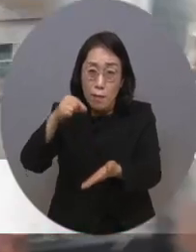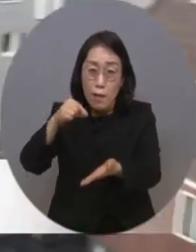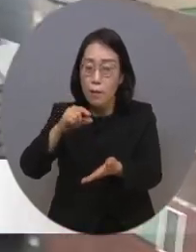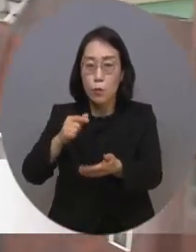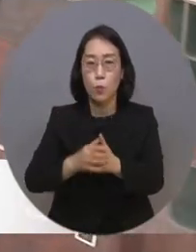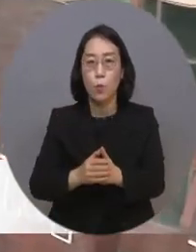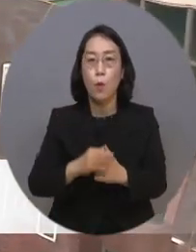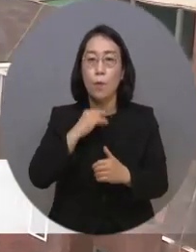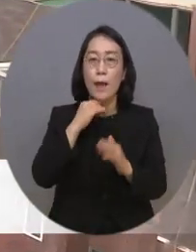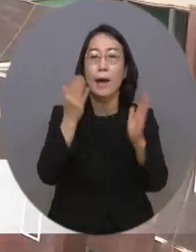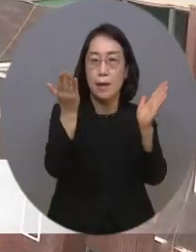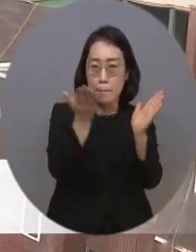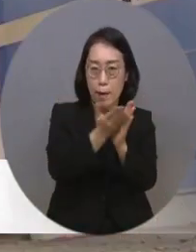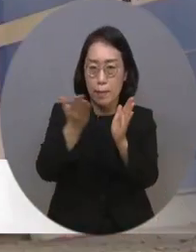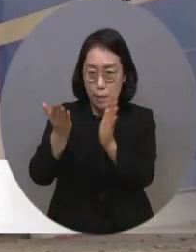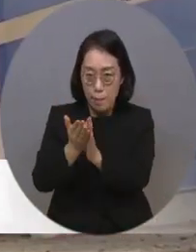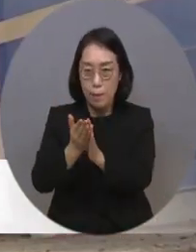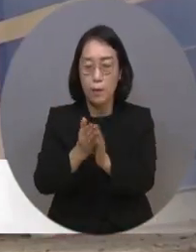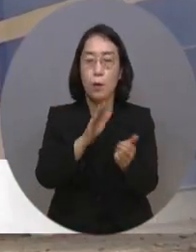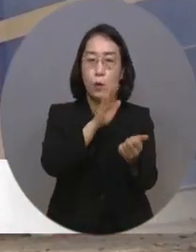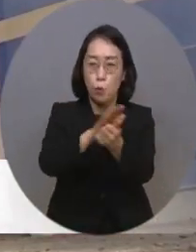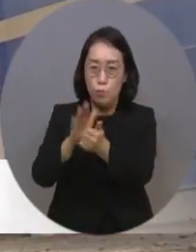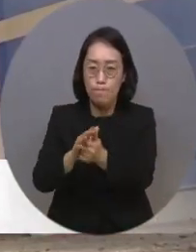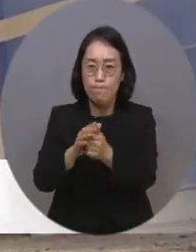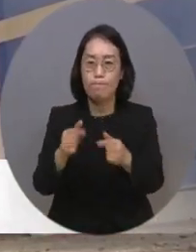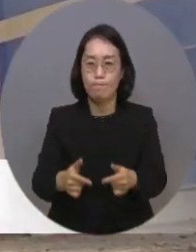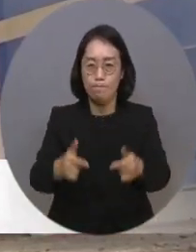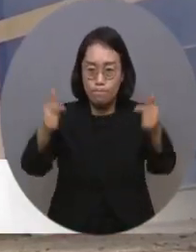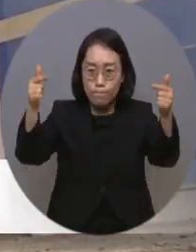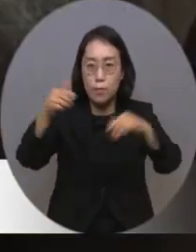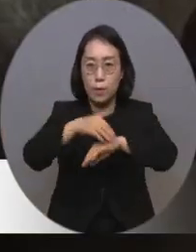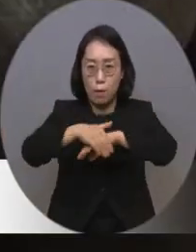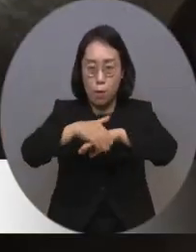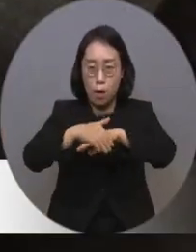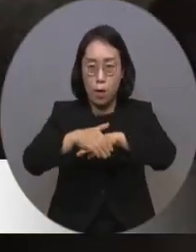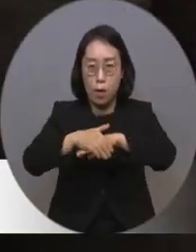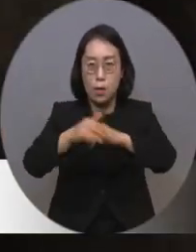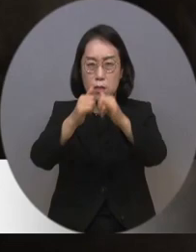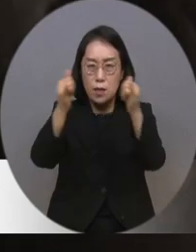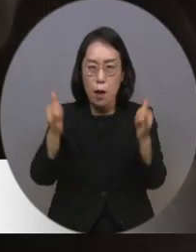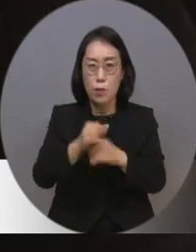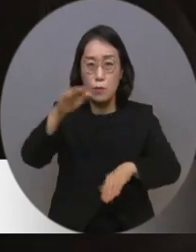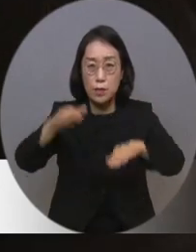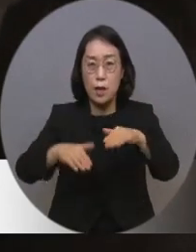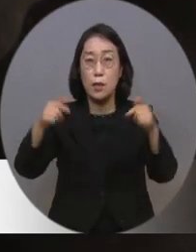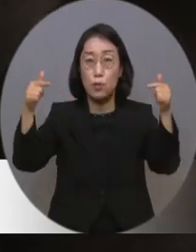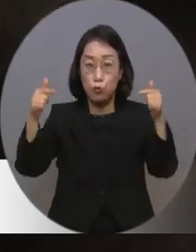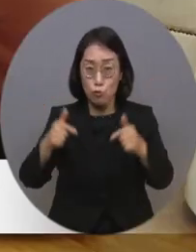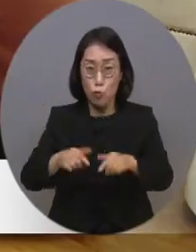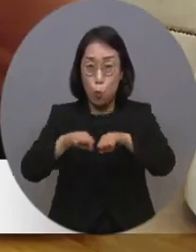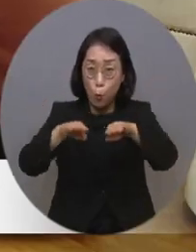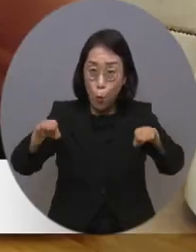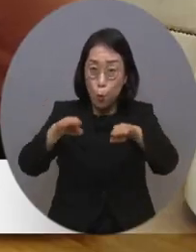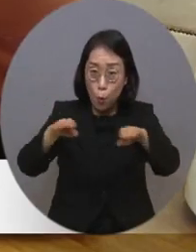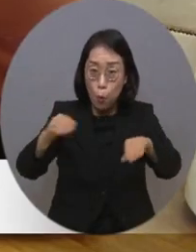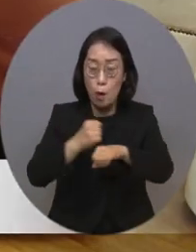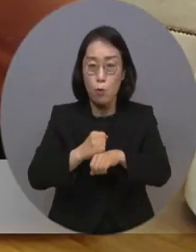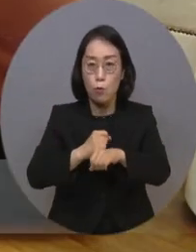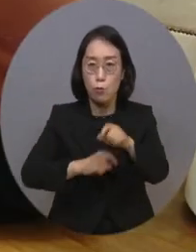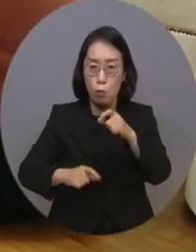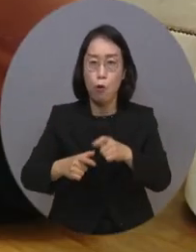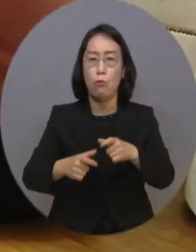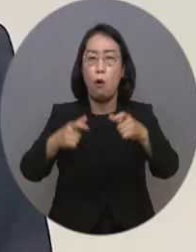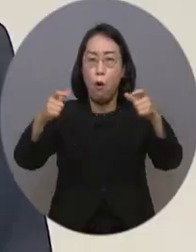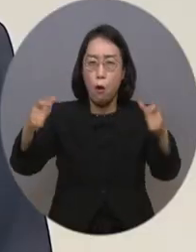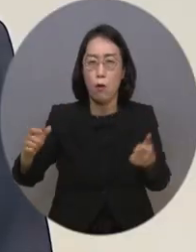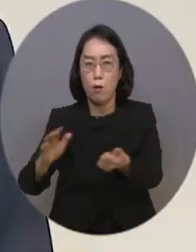생애주기에 따른 소득돌봄 지원에 나설 방침입니다. 사회적 격차를 줄이면서 약자복지 외연을 확대하겠다는